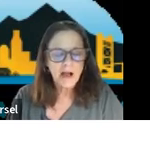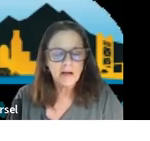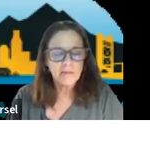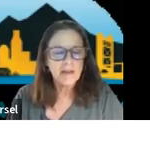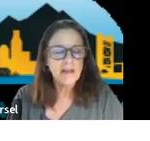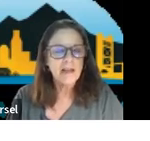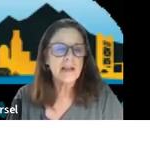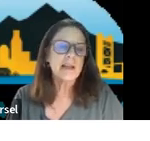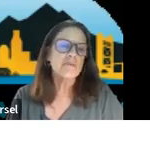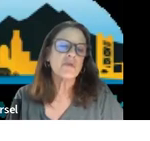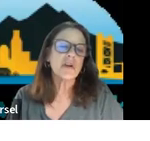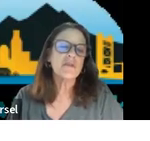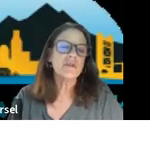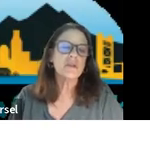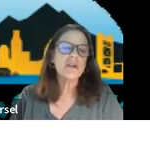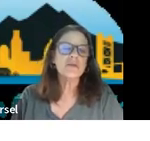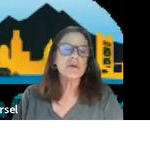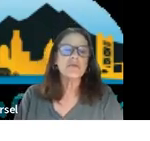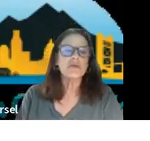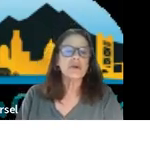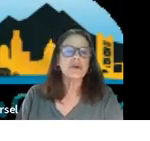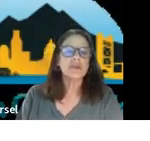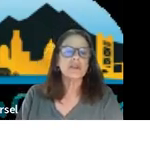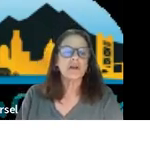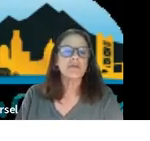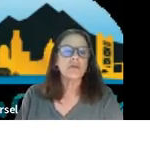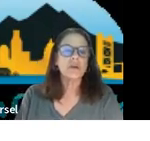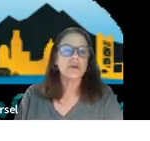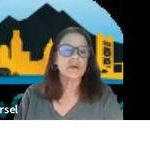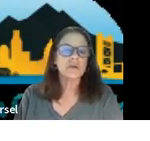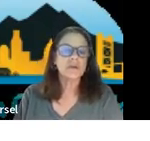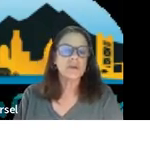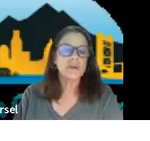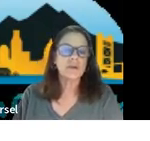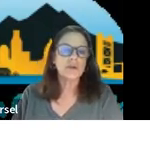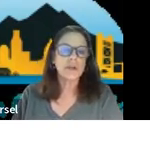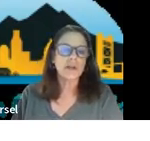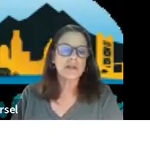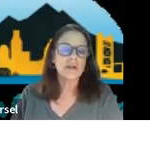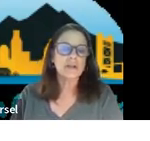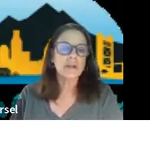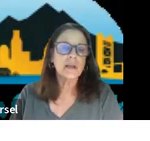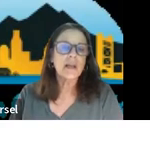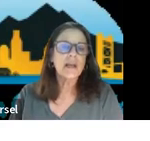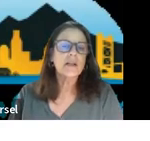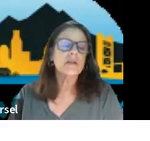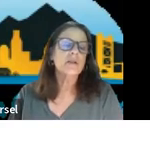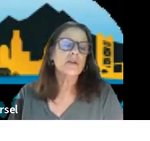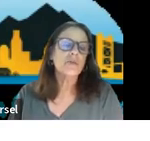and for if you're looking for it for yourself or your, your young adult